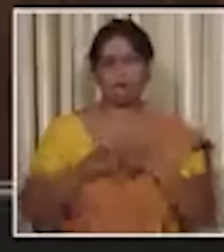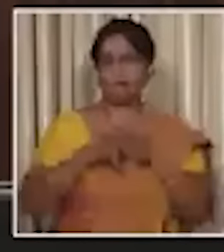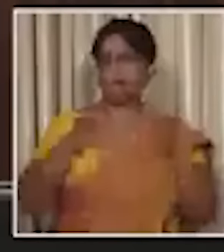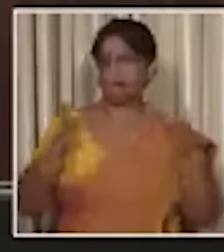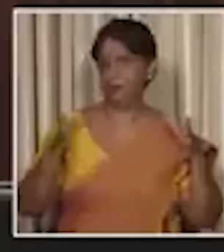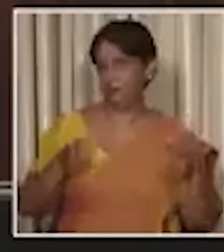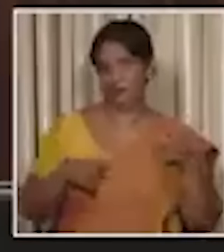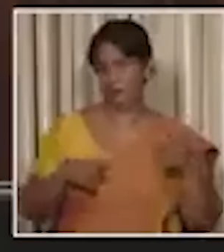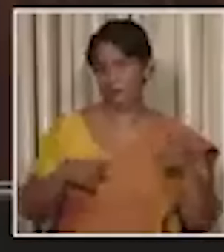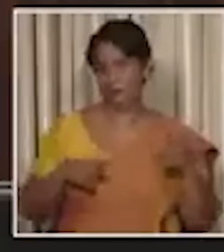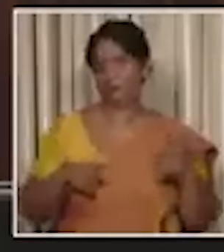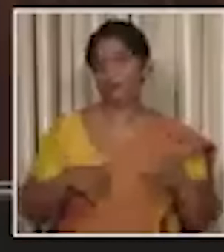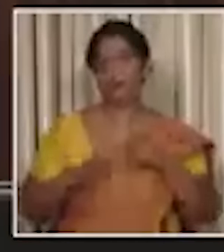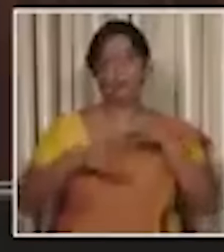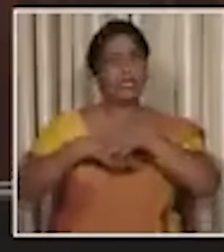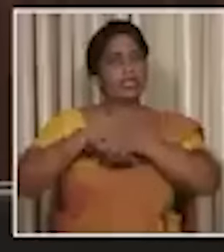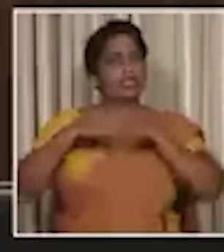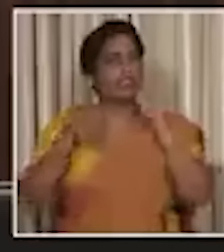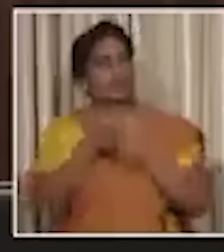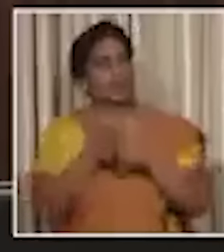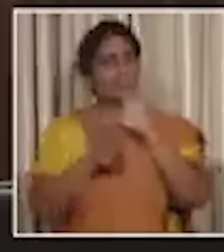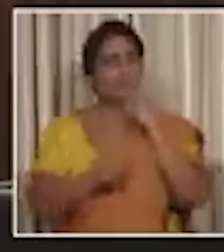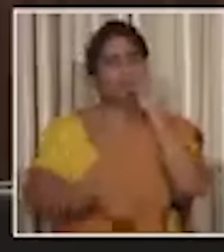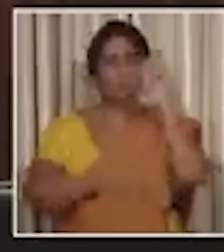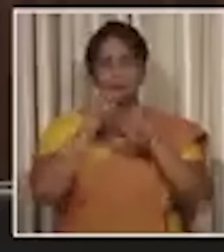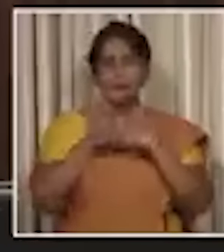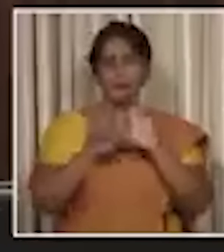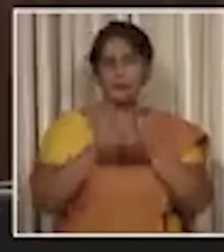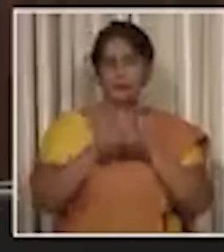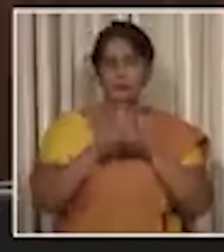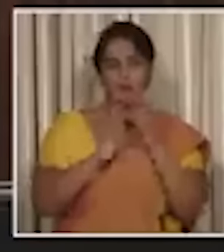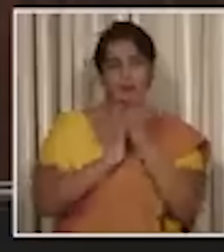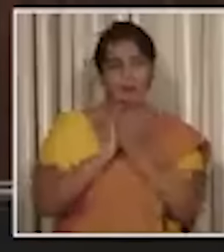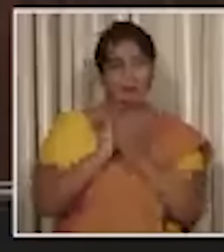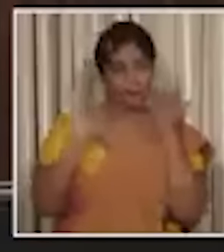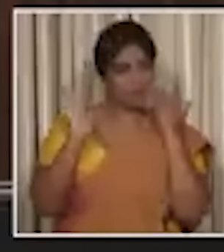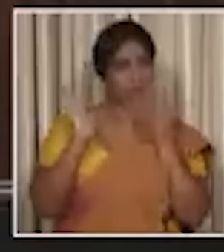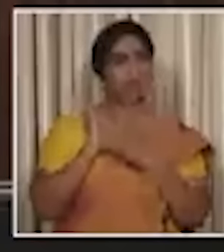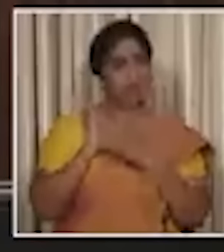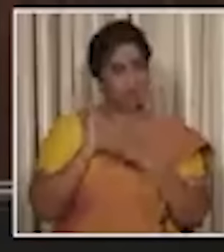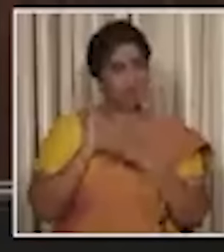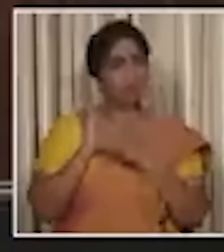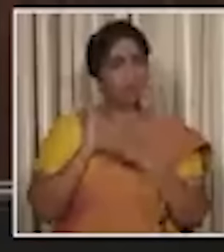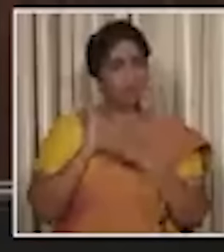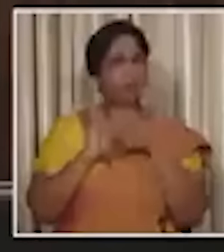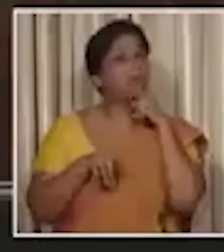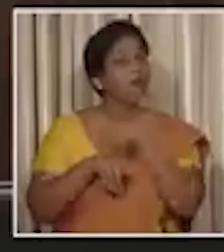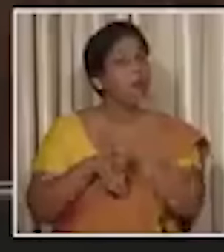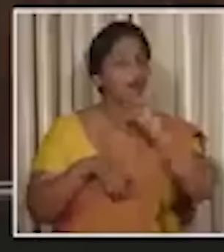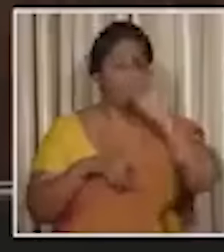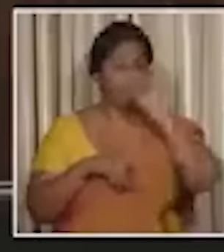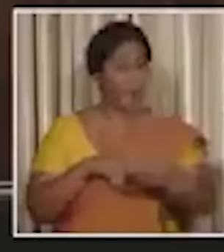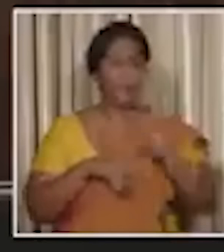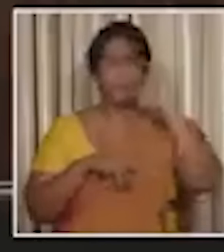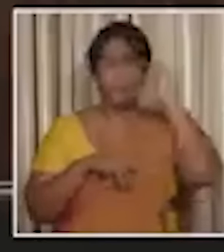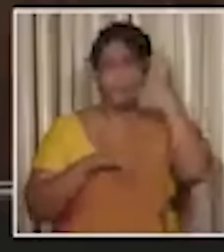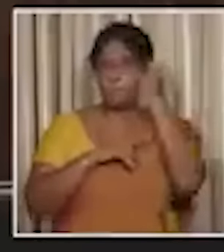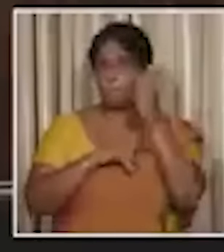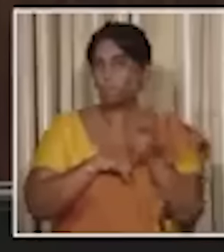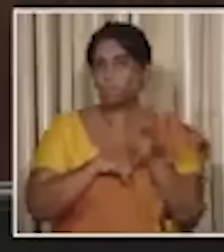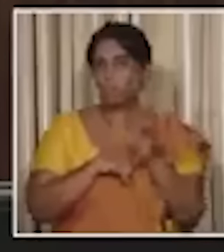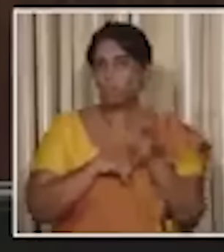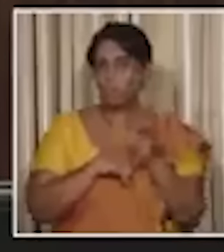புதிய புரட்சிகள் காரணமாக ஒவ்வொரு நாளும் நடக்கின்ற விடயங்கள் மக்களுக்கு சென்று சேருகின்றது. மக்களுக்கு கள்ளத்தனமாக ஒளிந்து மறைந்து